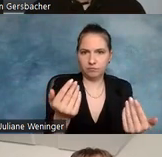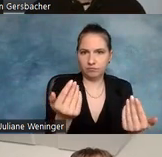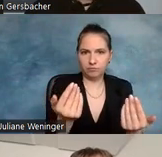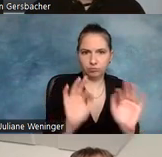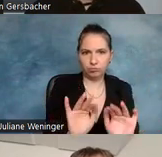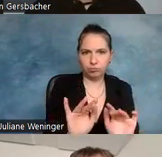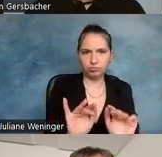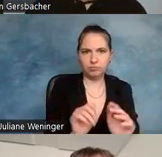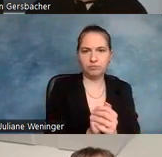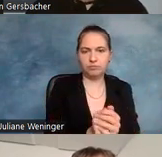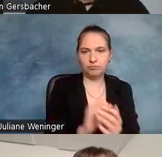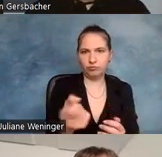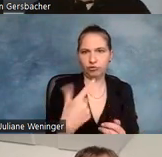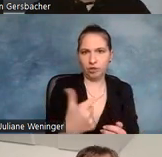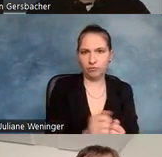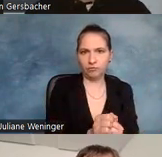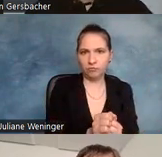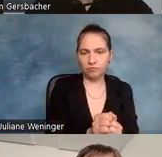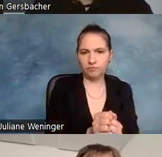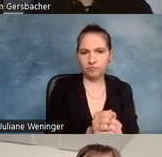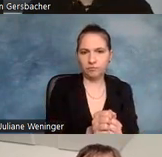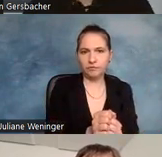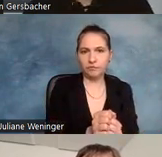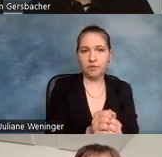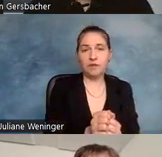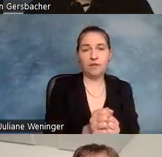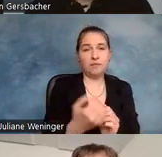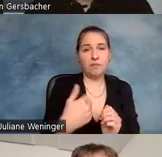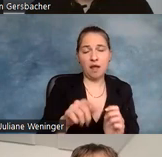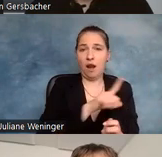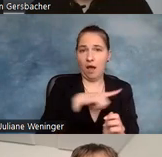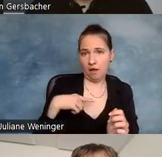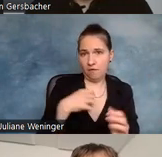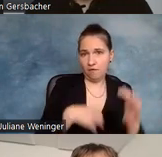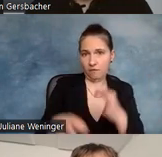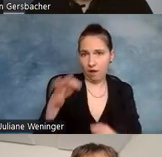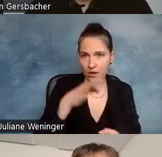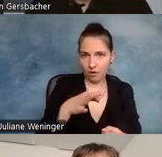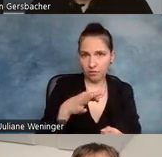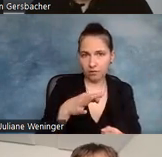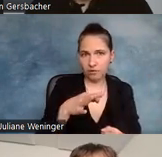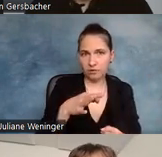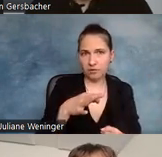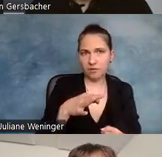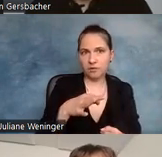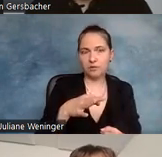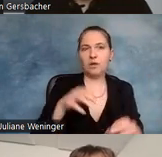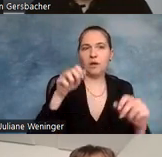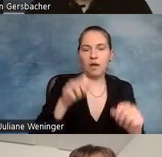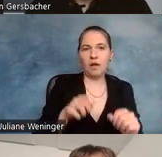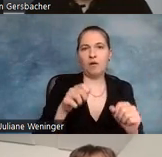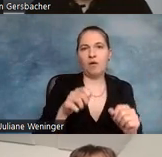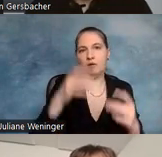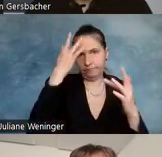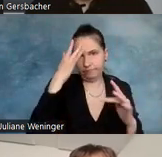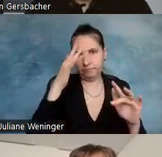reinstellt, weiter in den Chat. Wenn es eine umfangreiche Frage ist, können wir auch euch erlauben, das per Audio zu stellen.